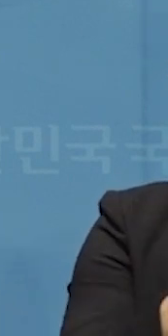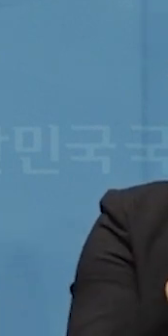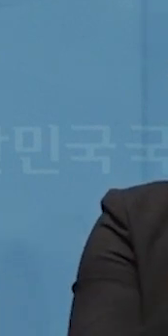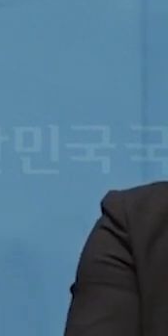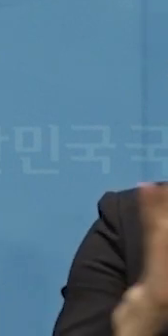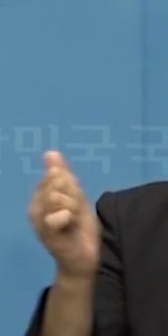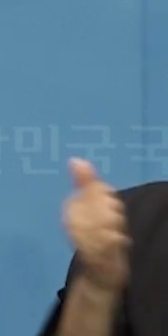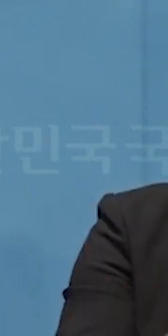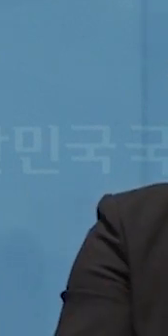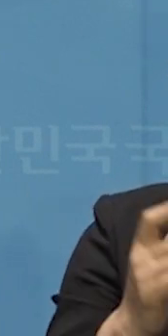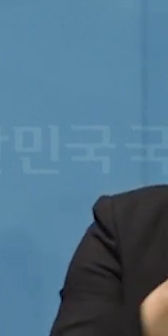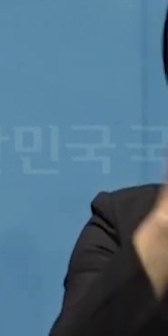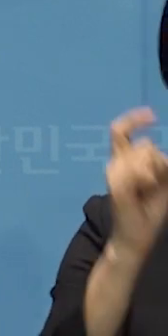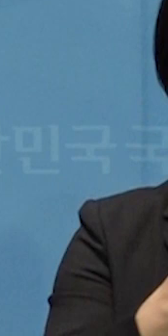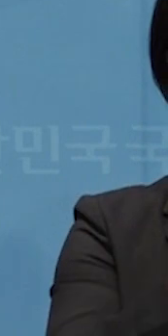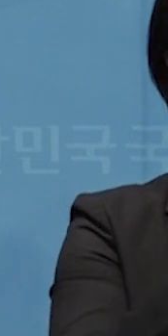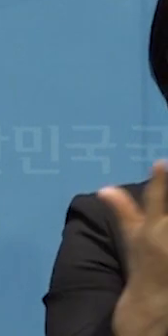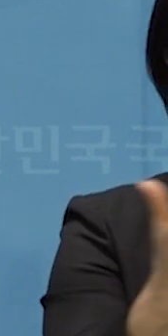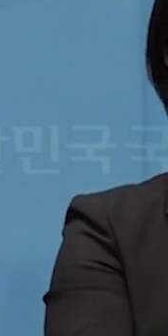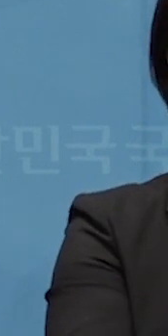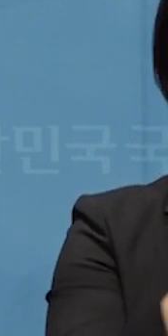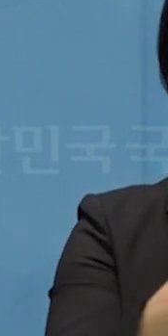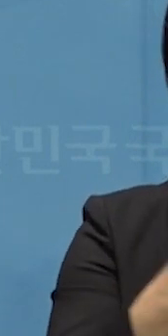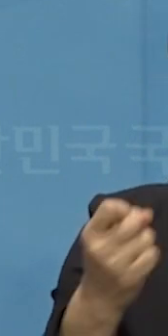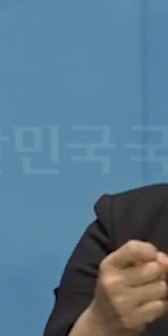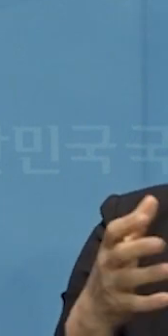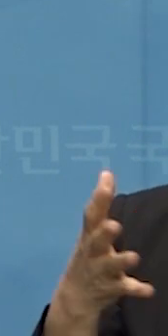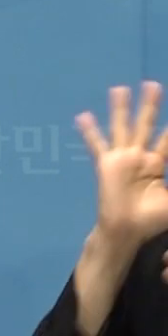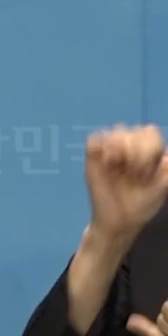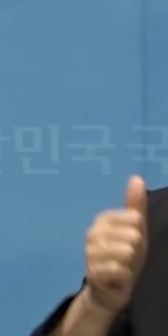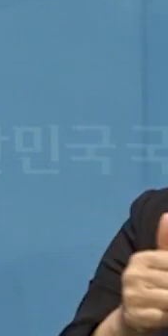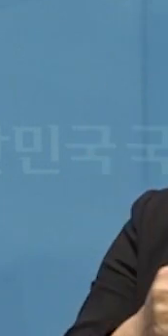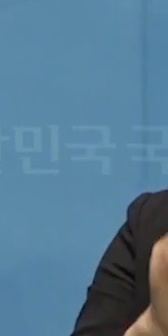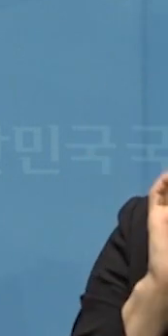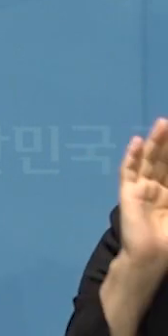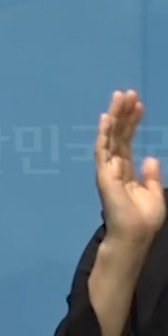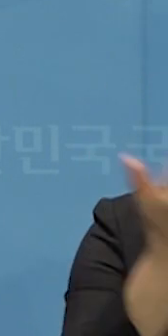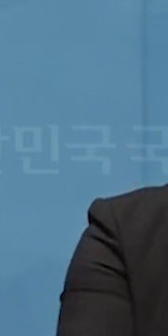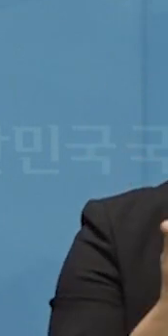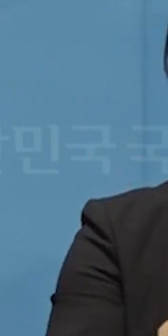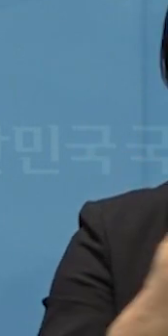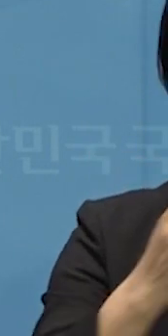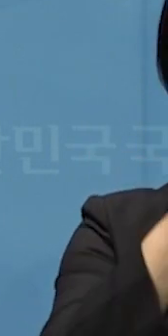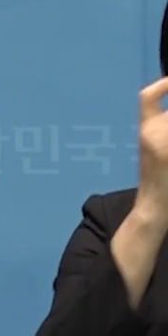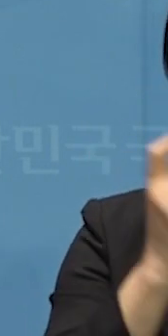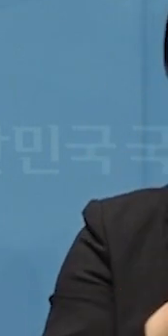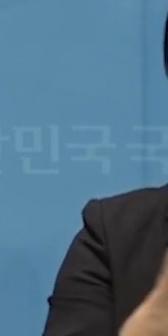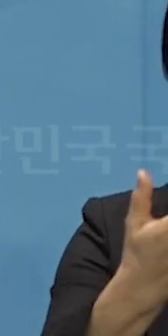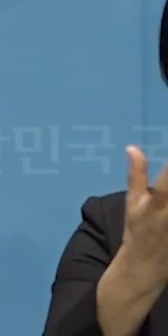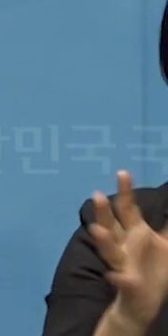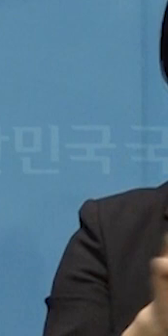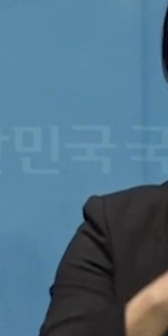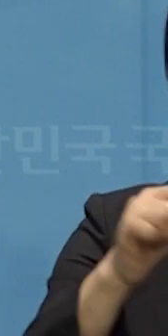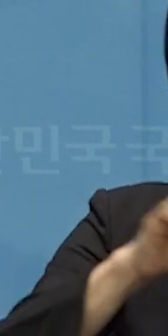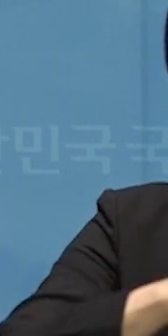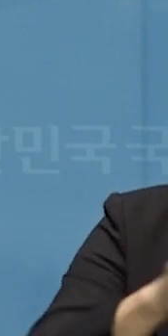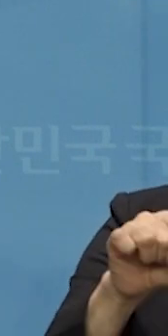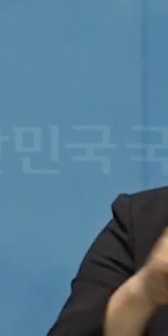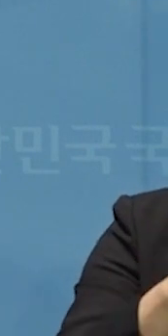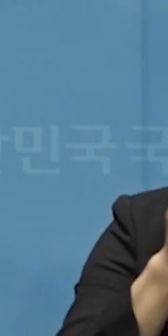국회가 개인 이재명과 개인 김건희를 보호하는 사이 기구로 전락한 작금의 정치현